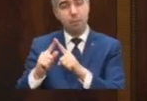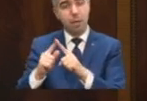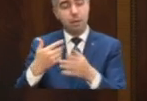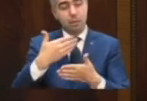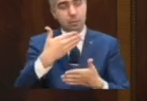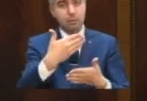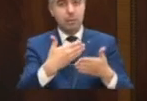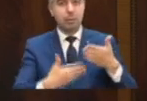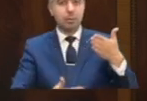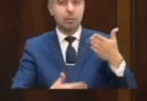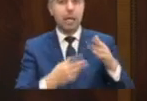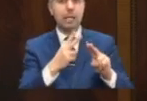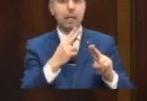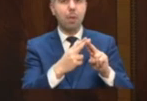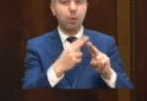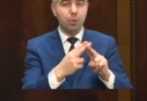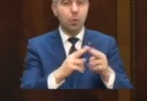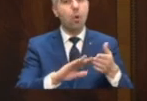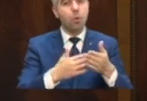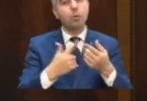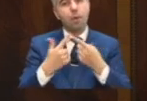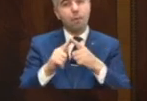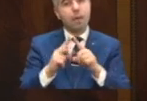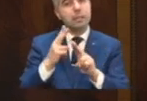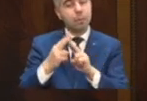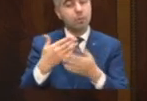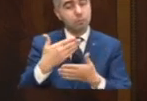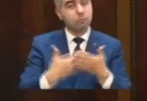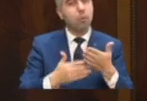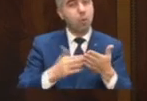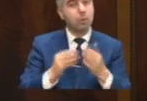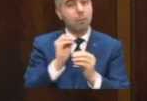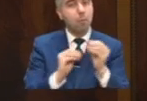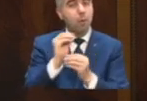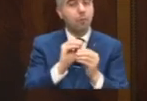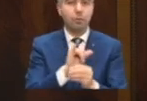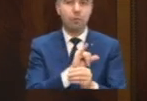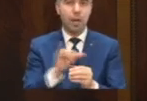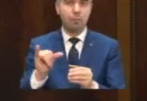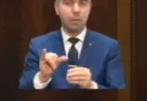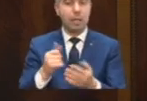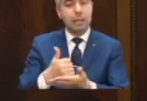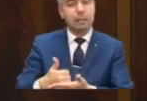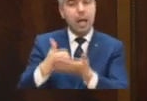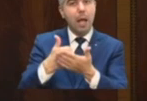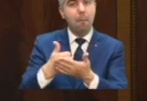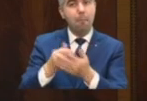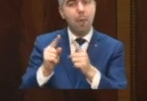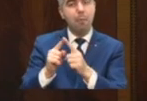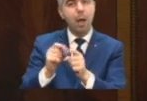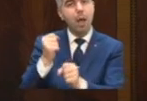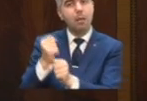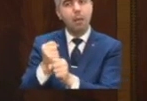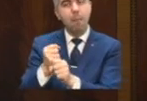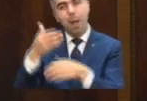الحواجز غير جمركيه اداريه وتقنيه وعلميه. الهدف ماشي نزعه حمائيه ولكن دعم المنتوج الوطني باش نخرطوا اكثر في